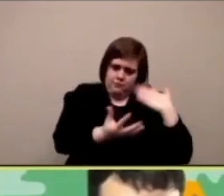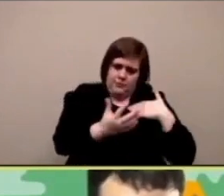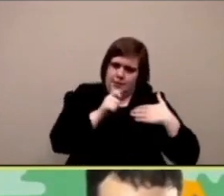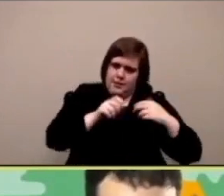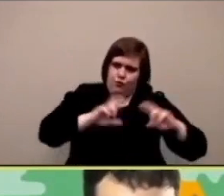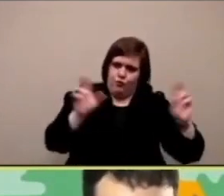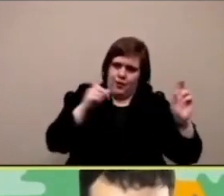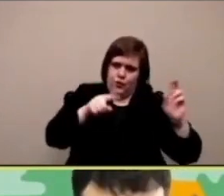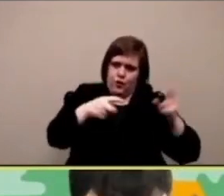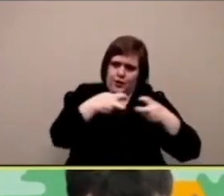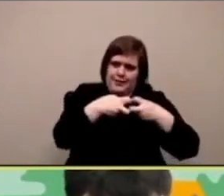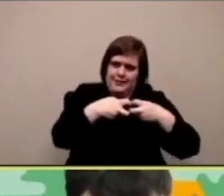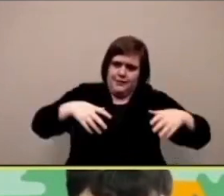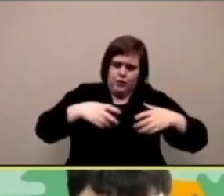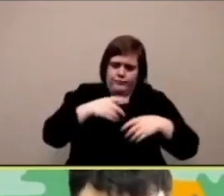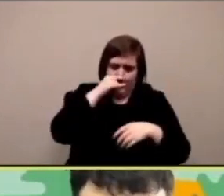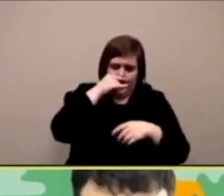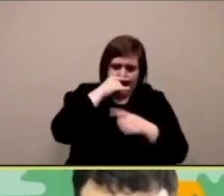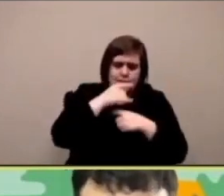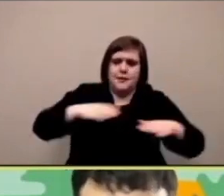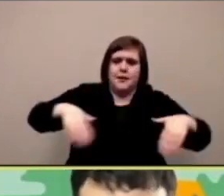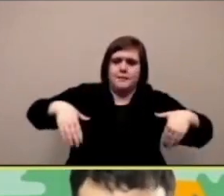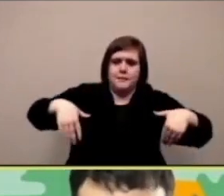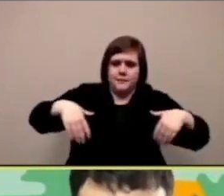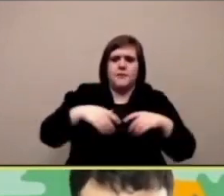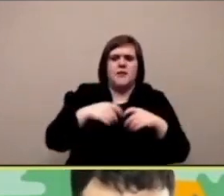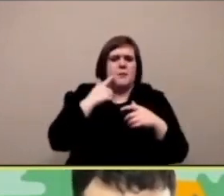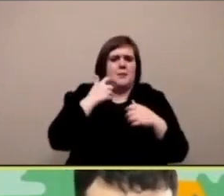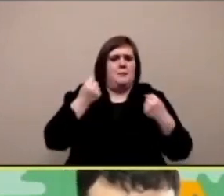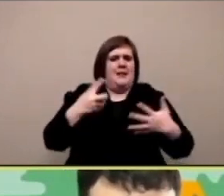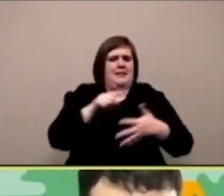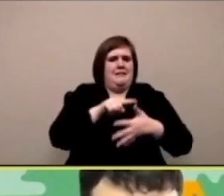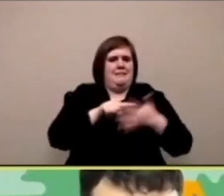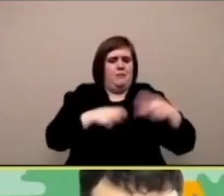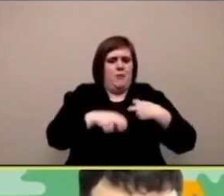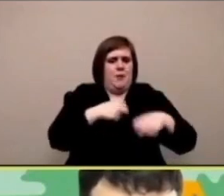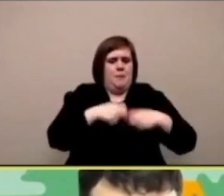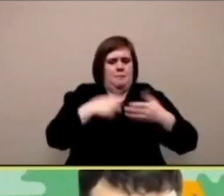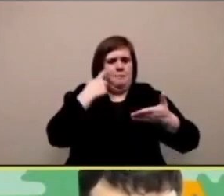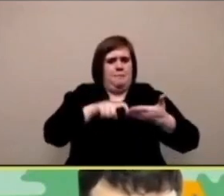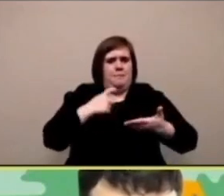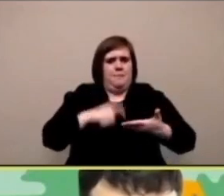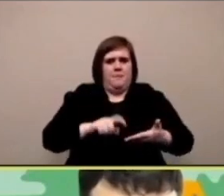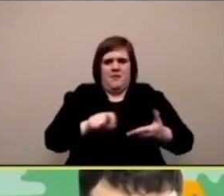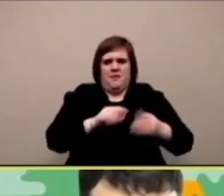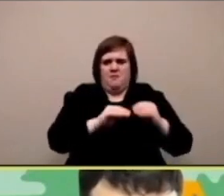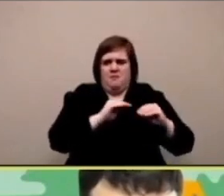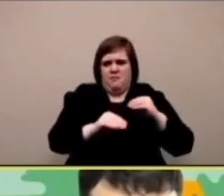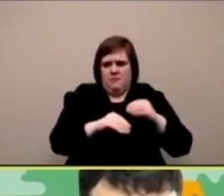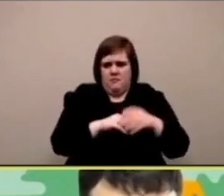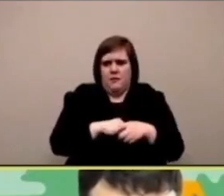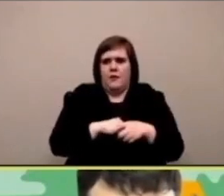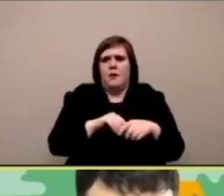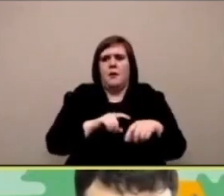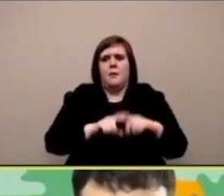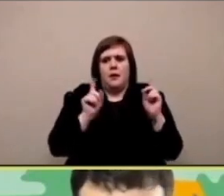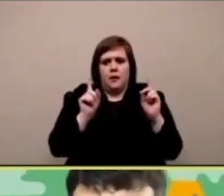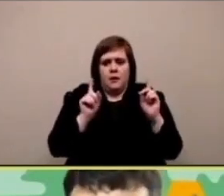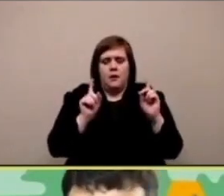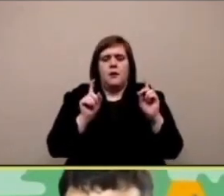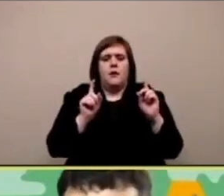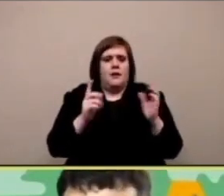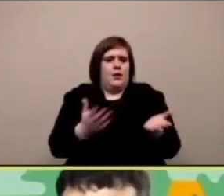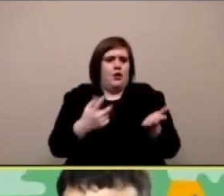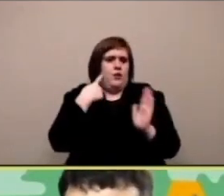も遊んでいます色々トライしますそして良いレベルに達成しましたら子供たちにも公開するこれはまだ子ども